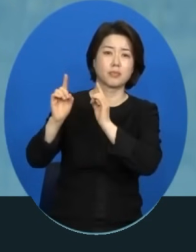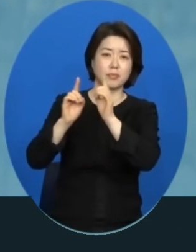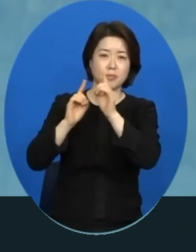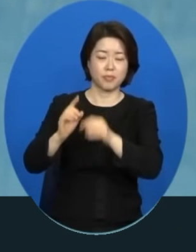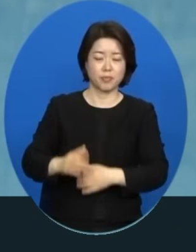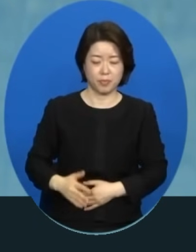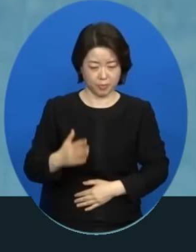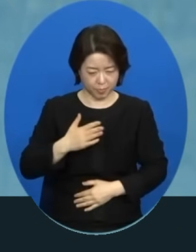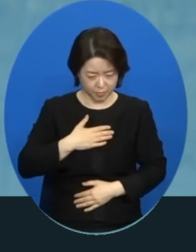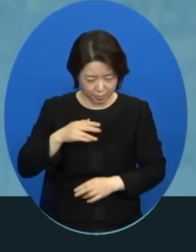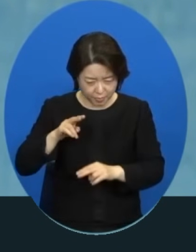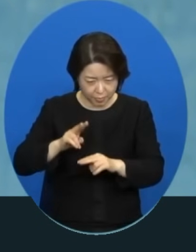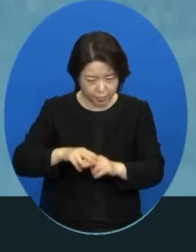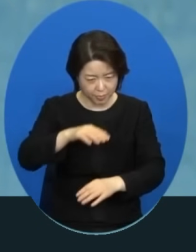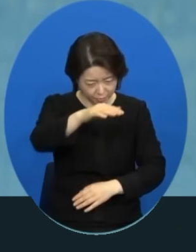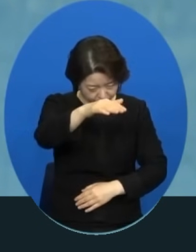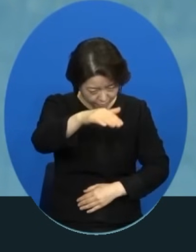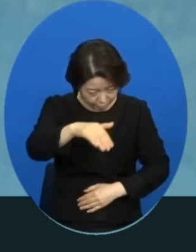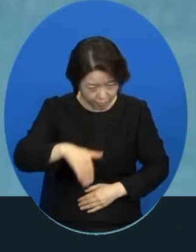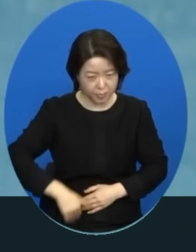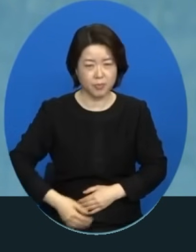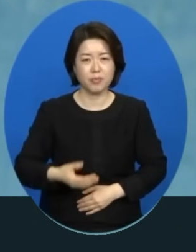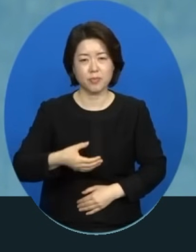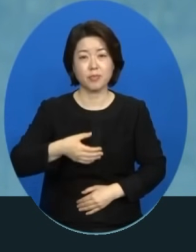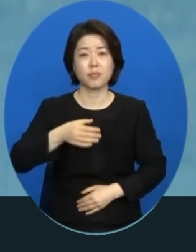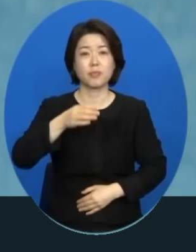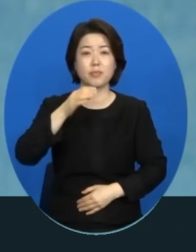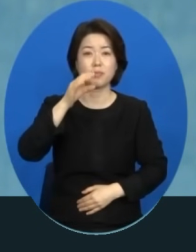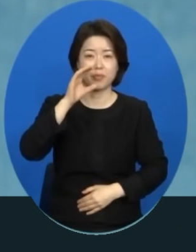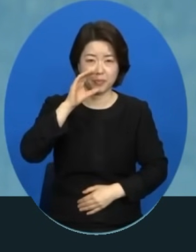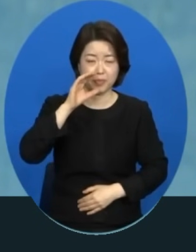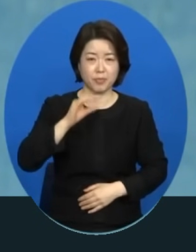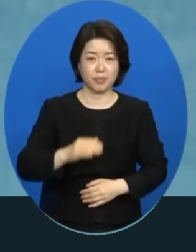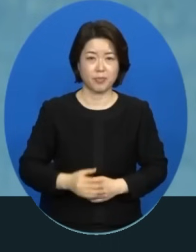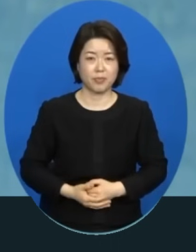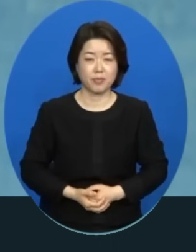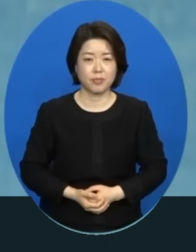내 세매와 샘물을 마셔라.